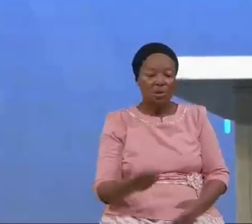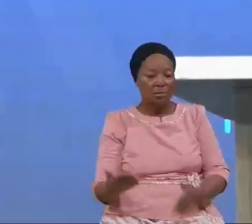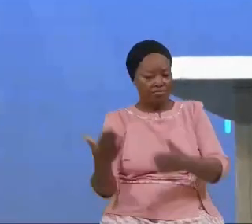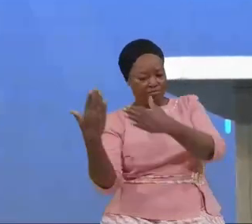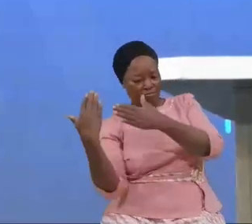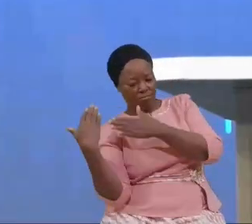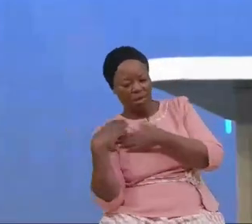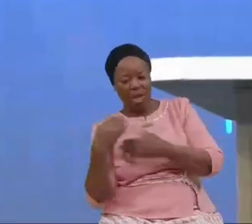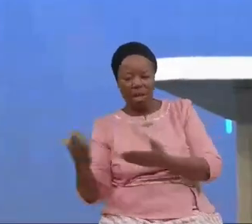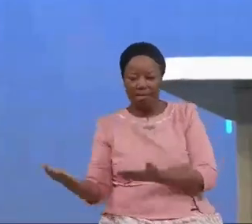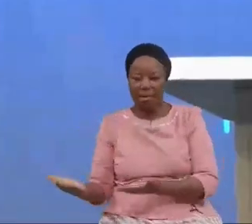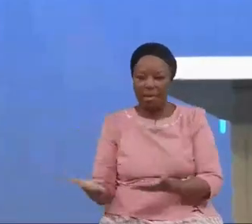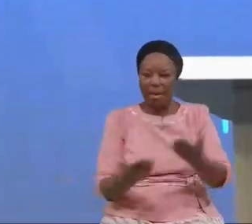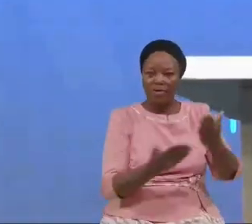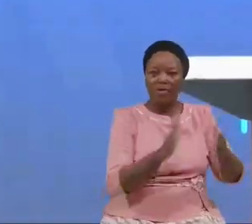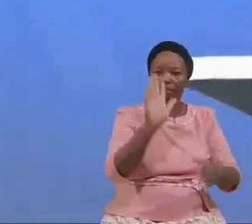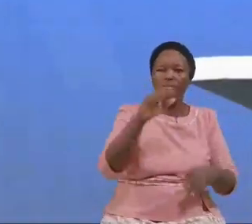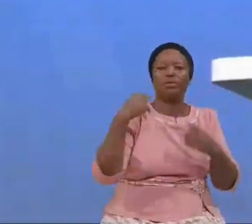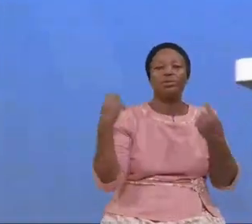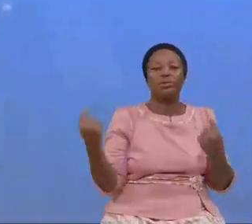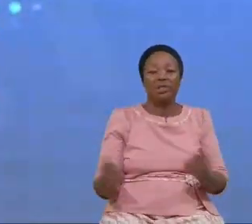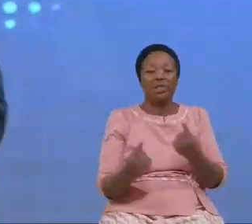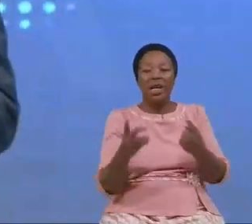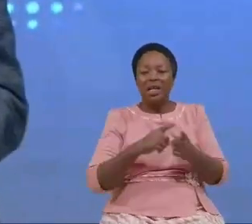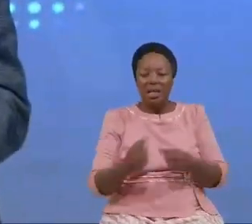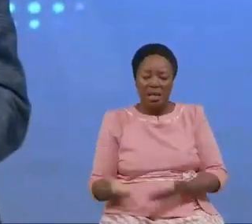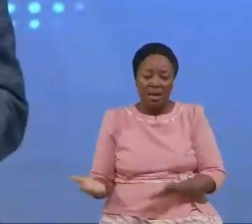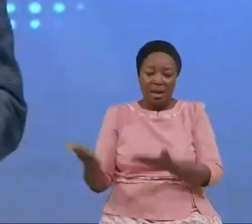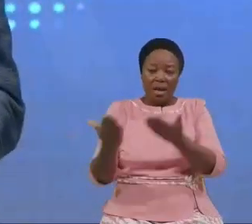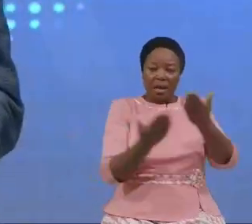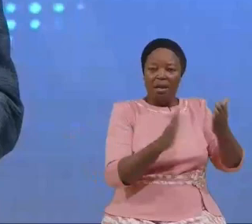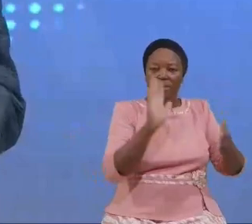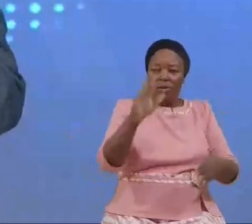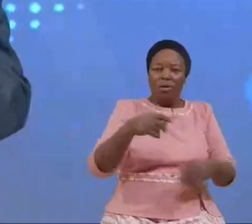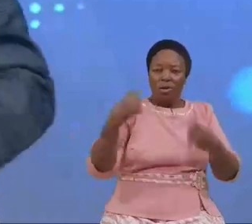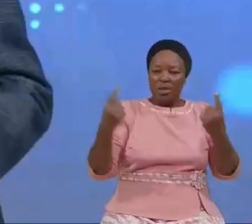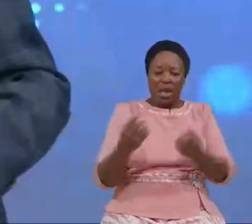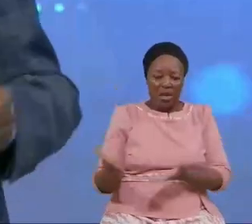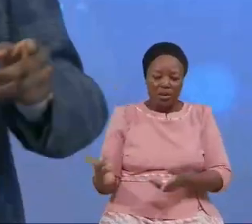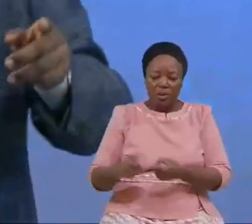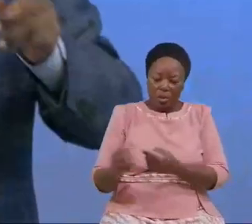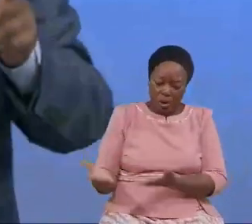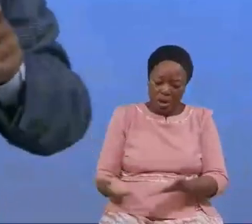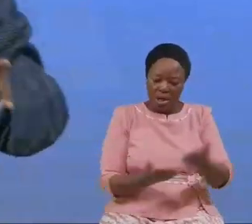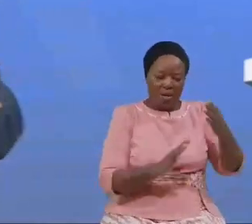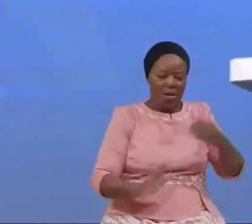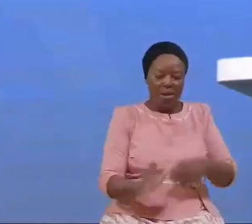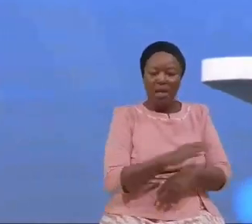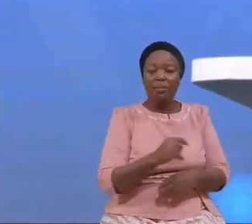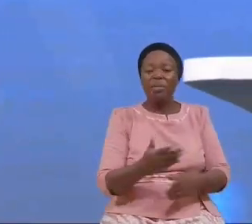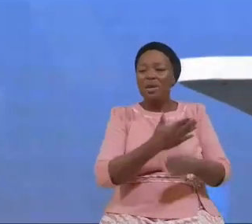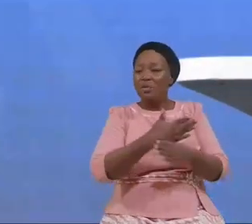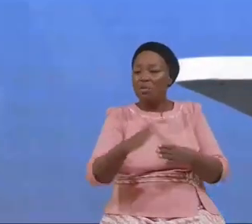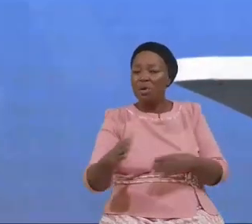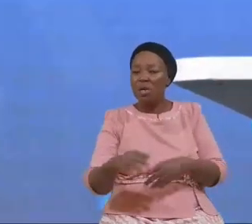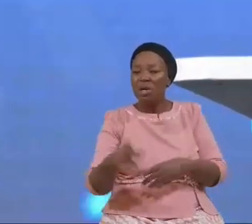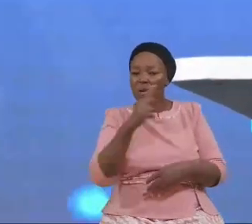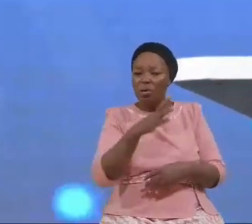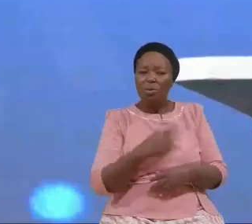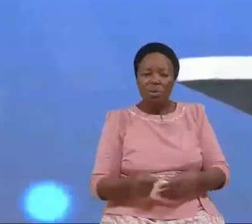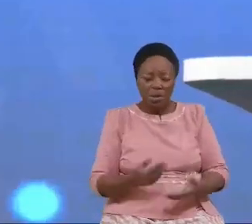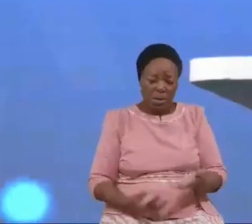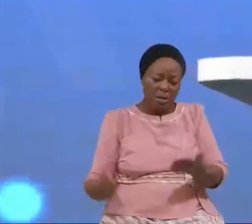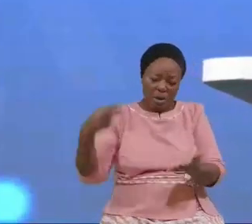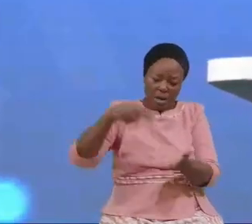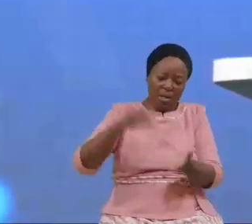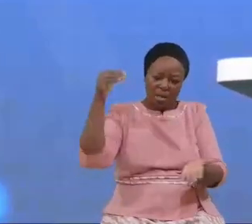des péchés et il porte des péchés pour les porter les enlever il a été